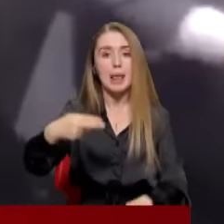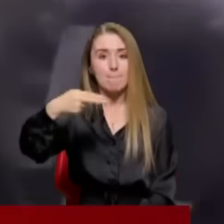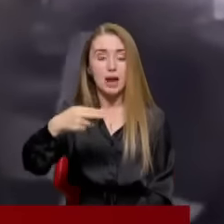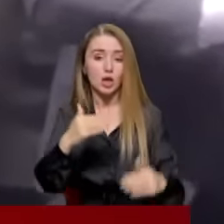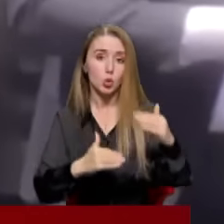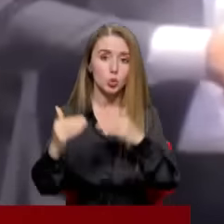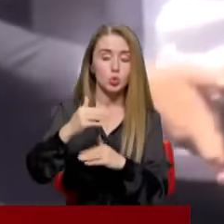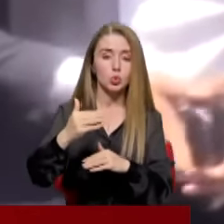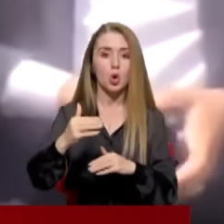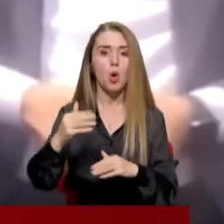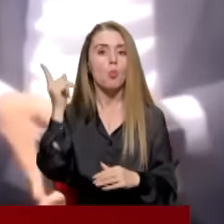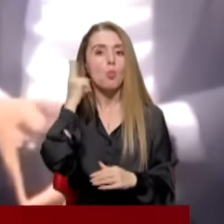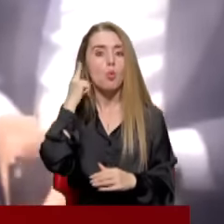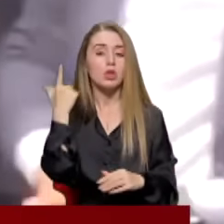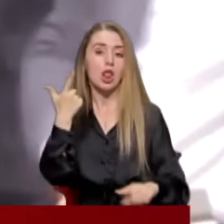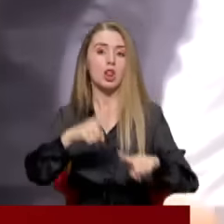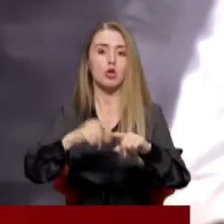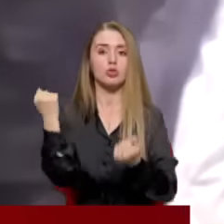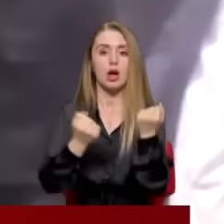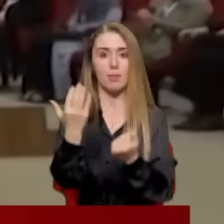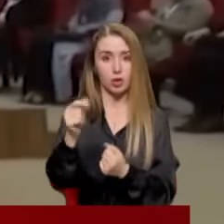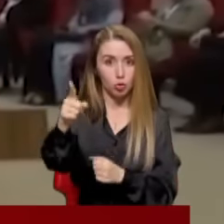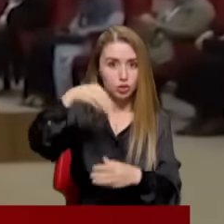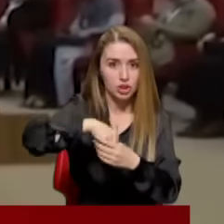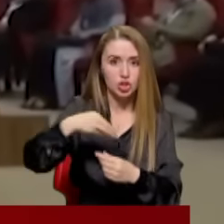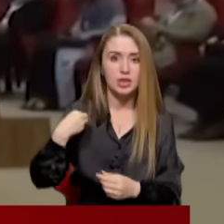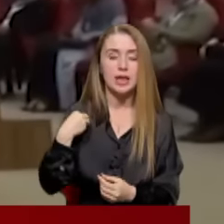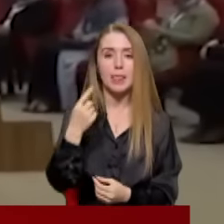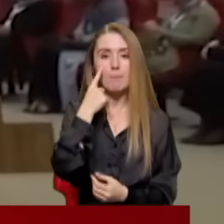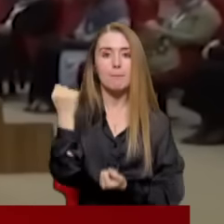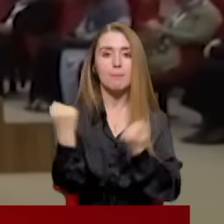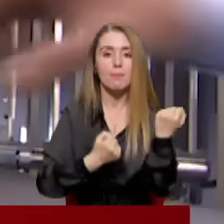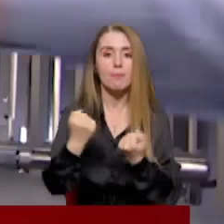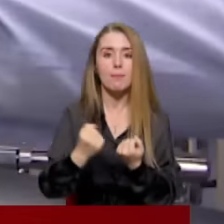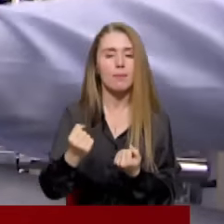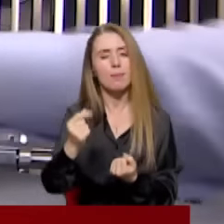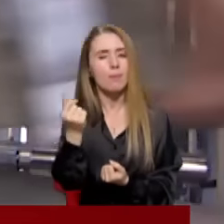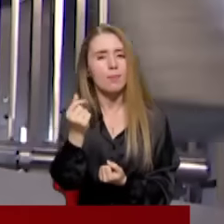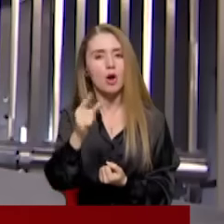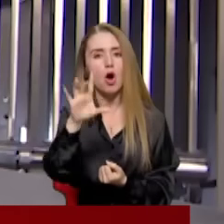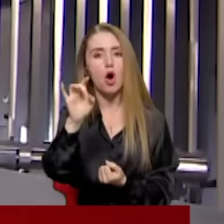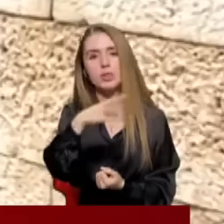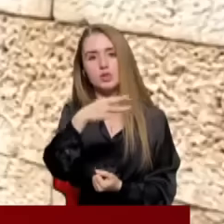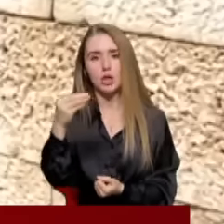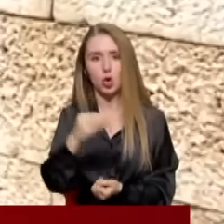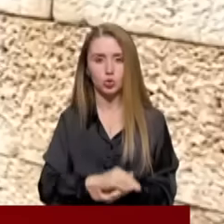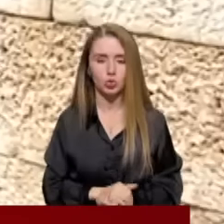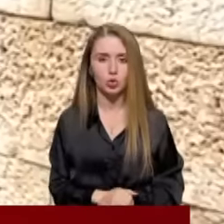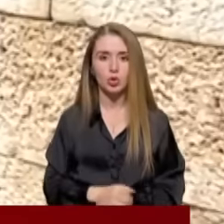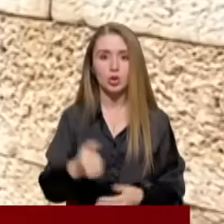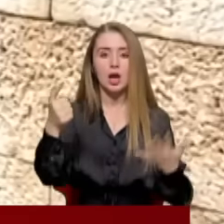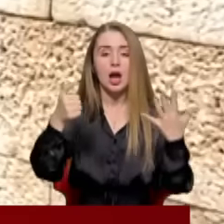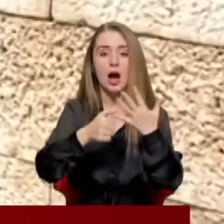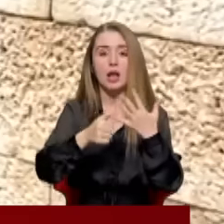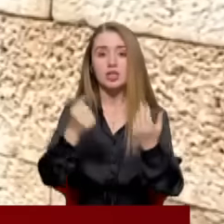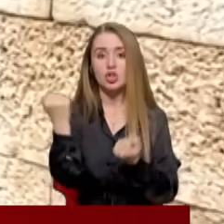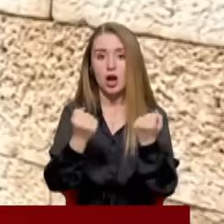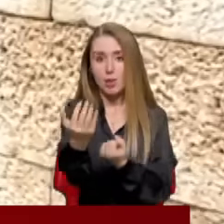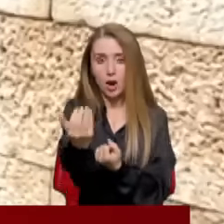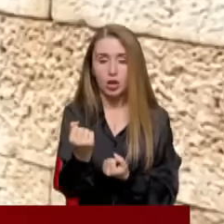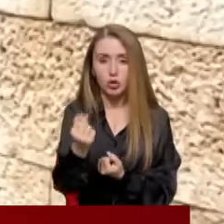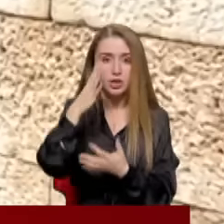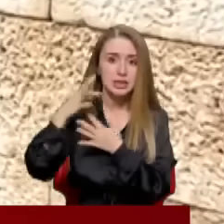üst modeli olan daha lüks makam aracı alındı Erbaş için. Yeni makam arabasının piyasa değeri yaklaşık 15 milyon lira. 6. makam aracını alıyor